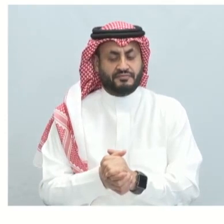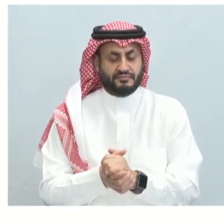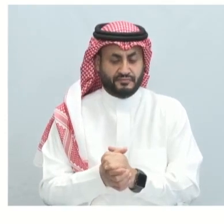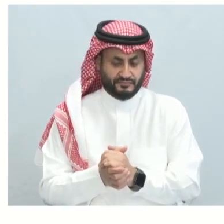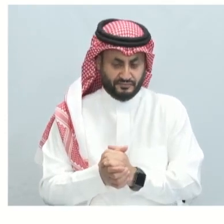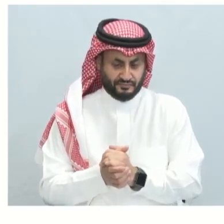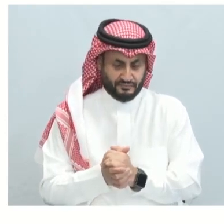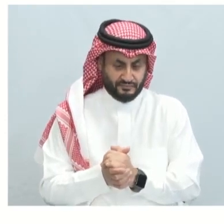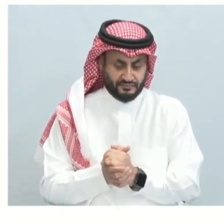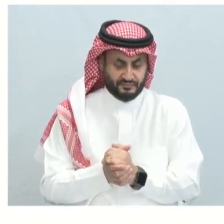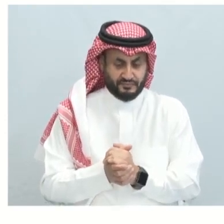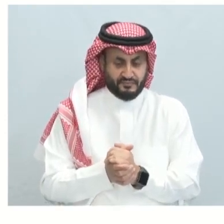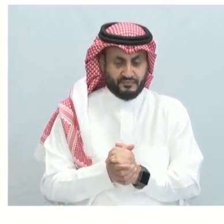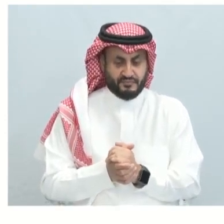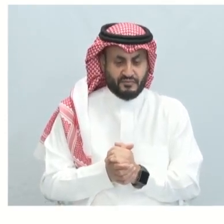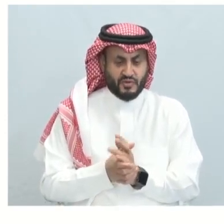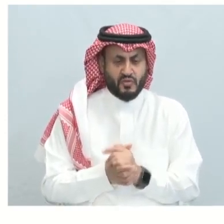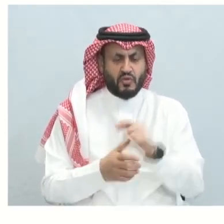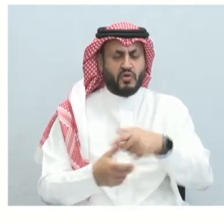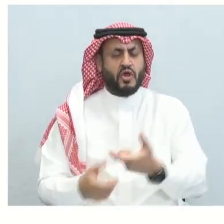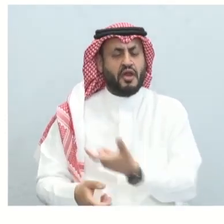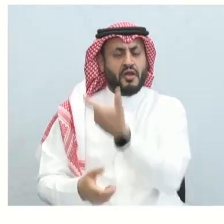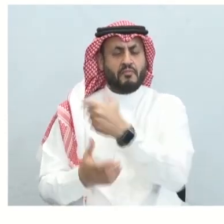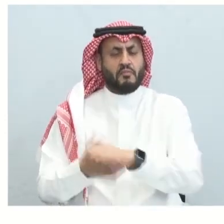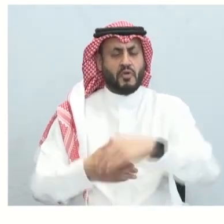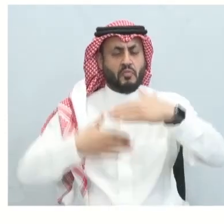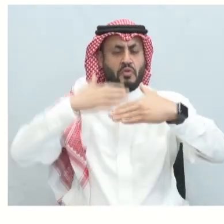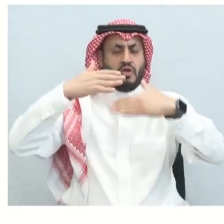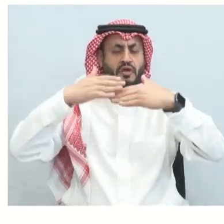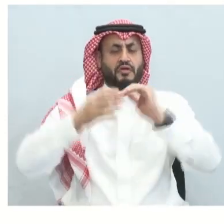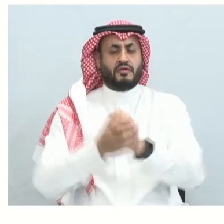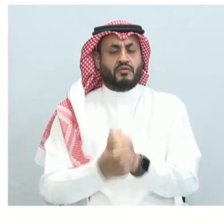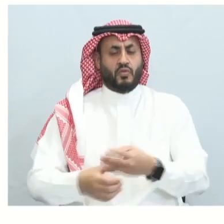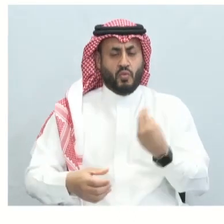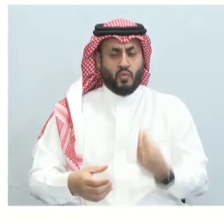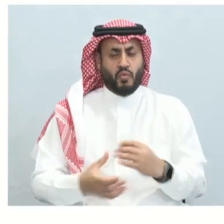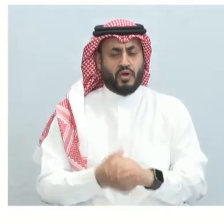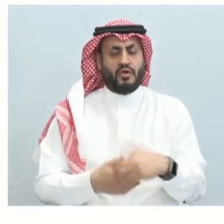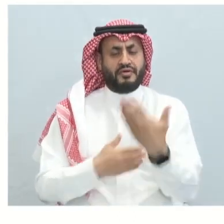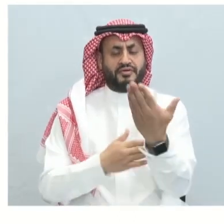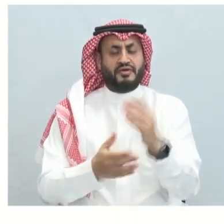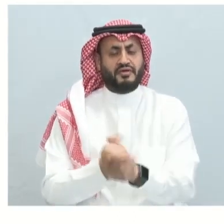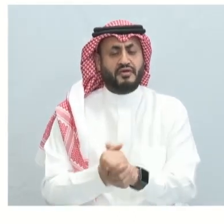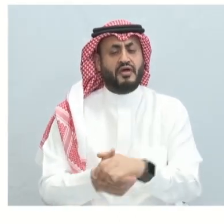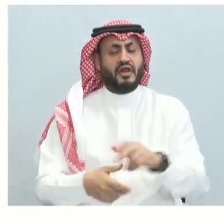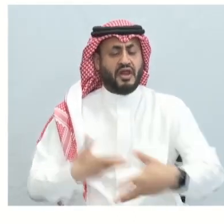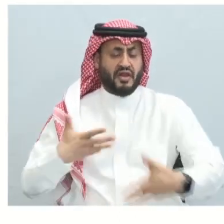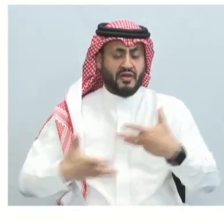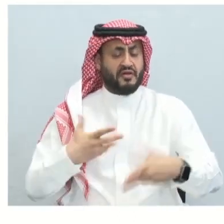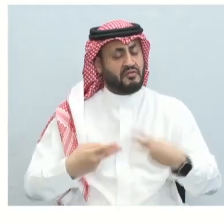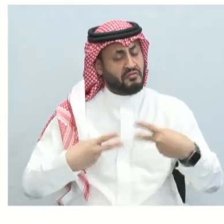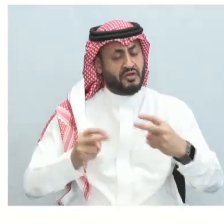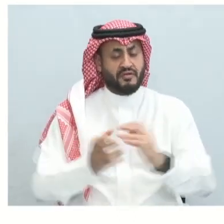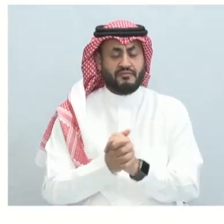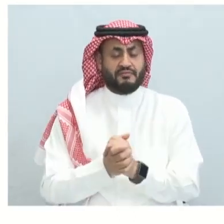رضي الله عنه ولم يمنعه مقام النبوه ووقار الرساله من تلبيه هذه الحاجه في نفوس